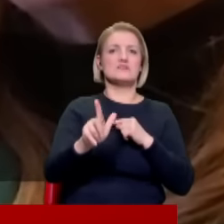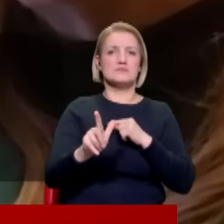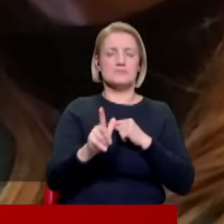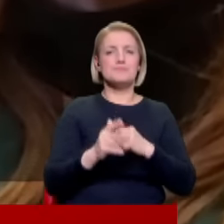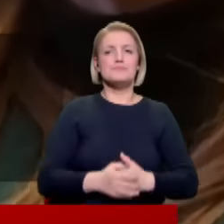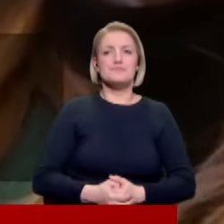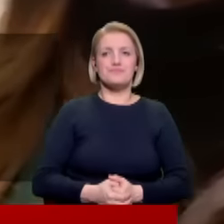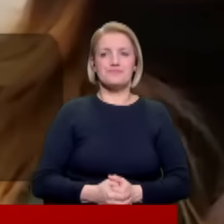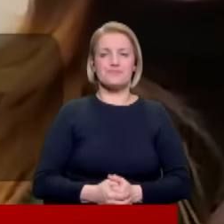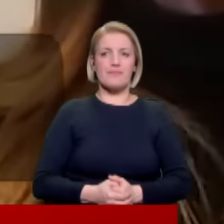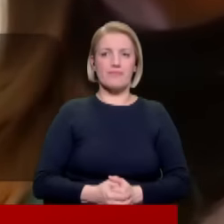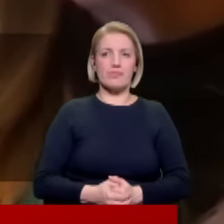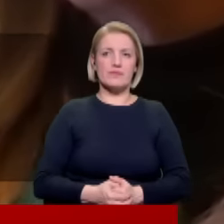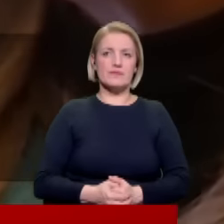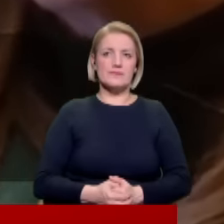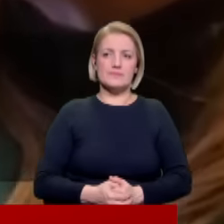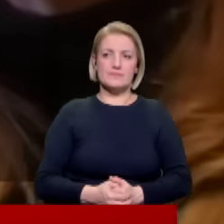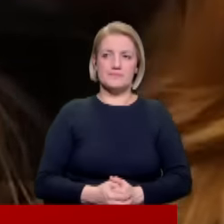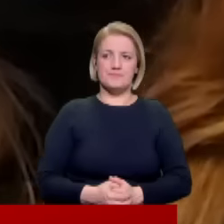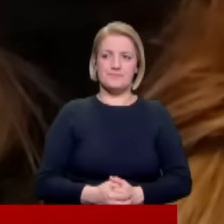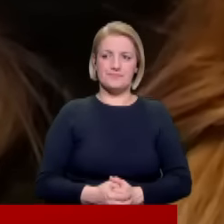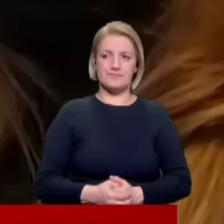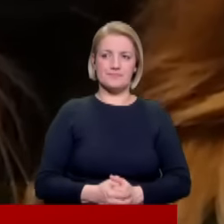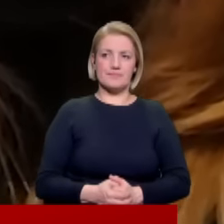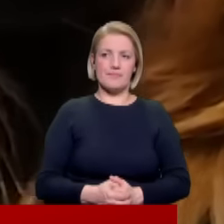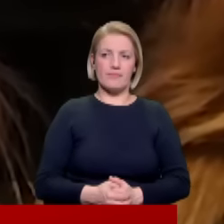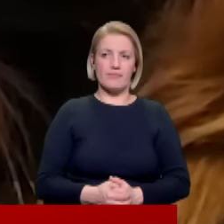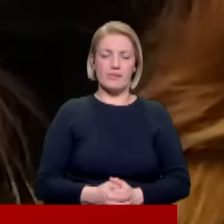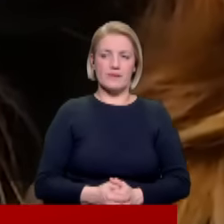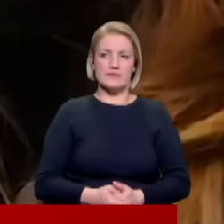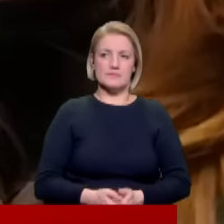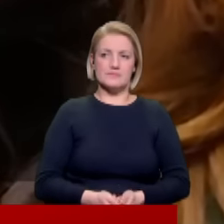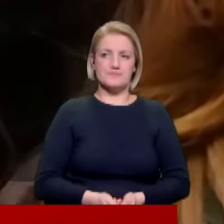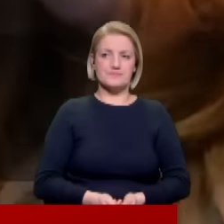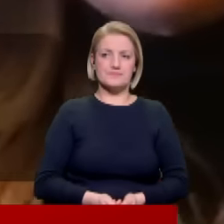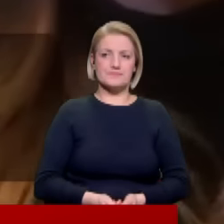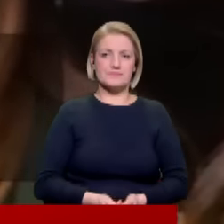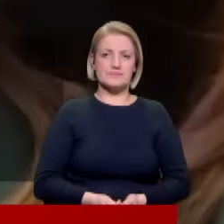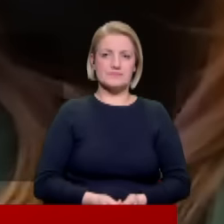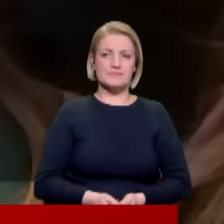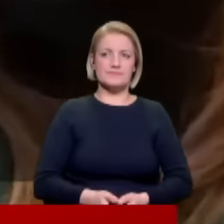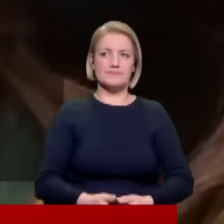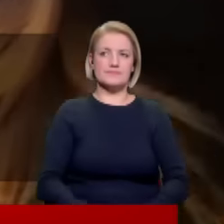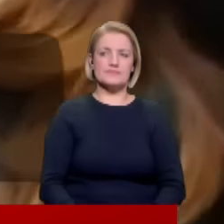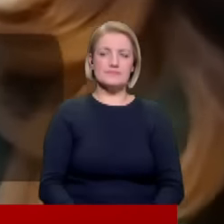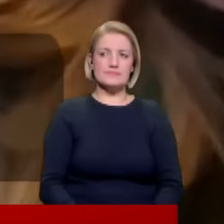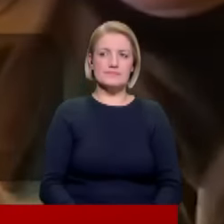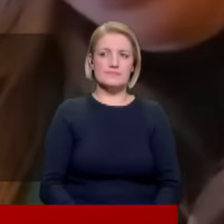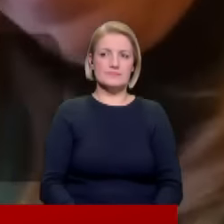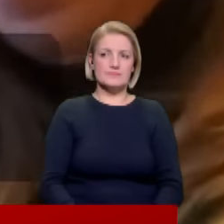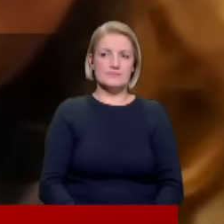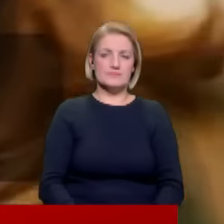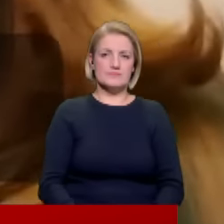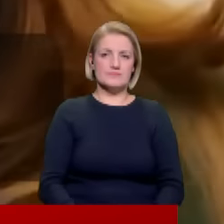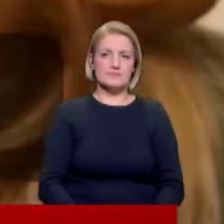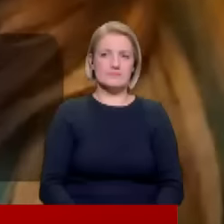senedir asgari ücrete zam gelmiyor ama enflasyon devam ediyor. Demek enflasyonun sebebi asgari ücret değilmiş. Efendim, yani bu durumda asgari